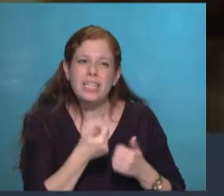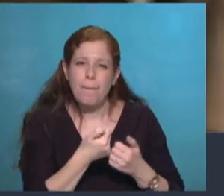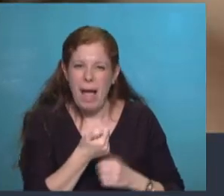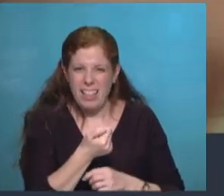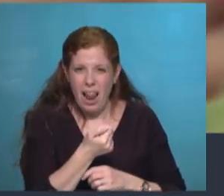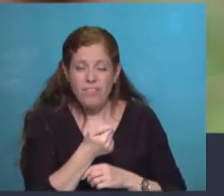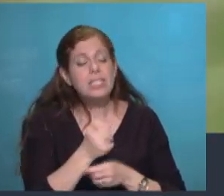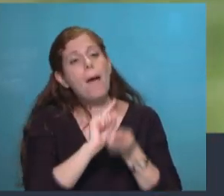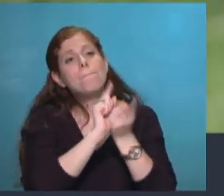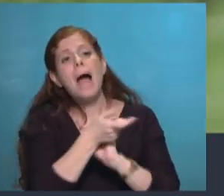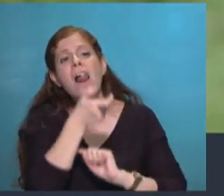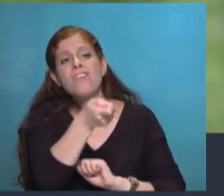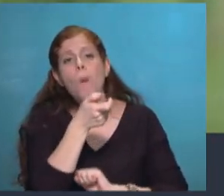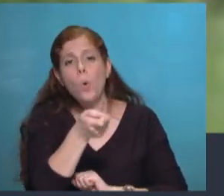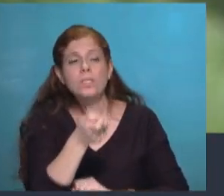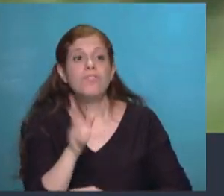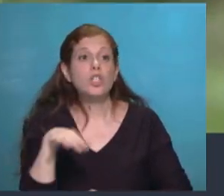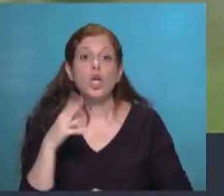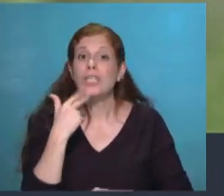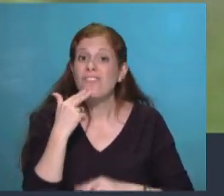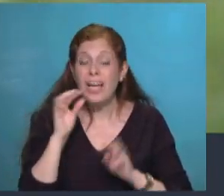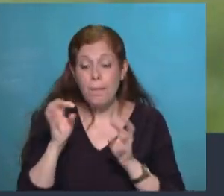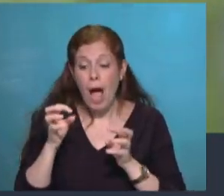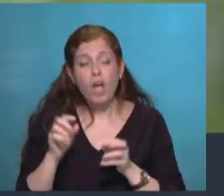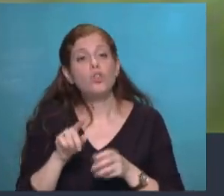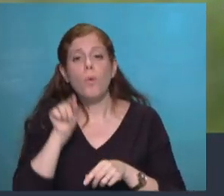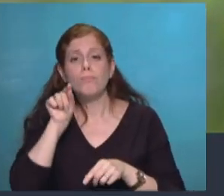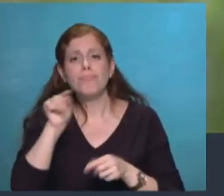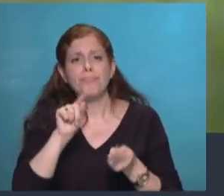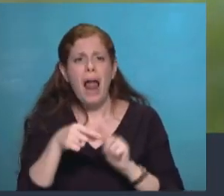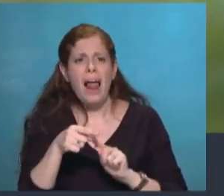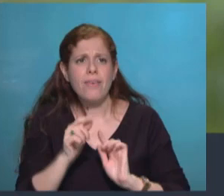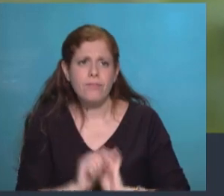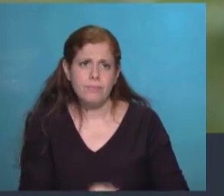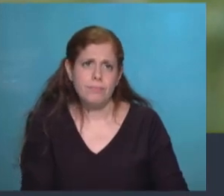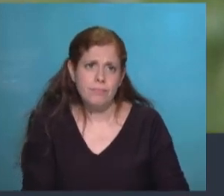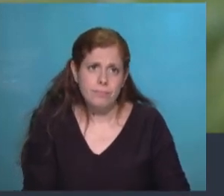מחליפים ערוץ, וכשיש עברית ברדיו, מחליפים תחנה.